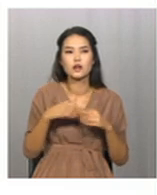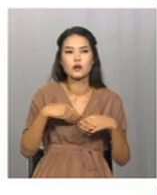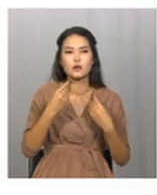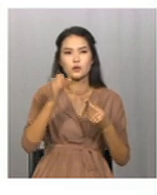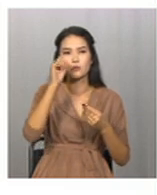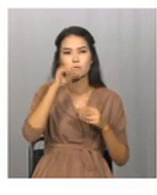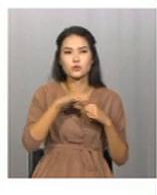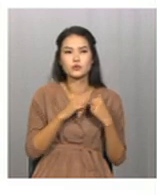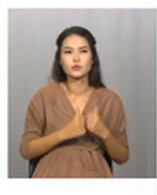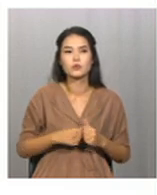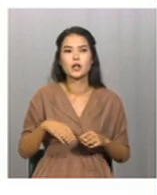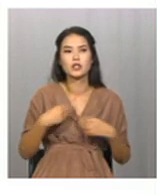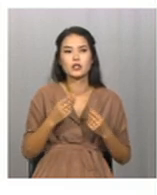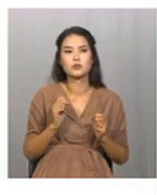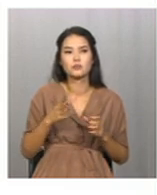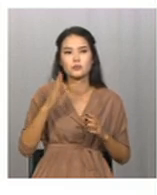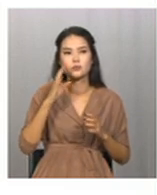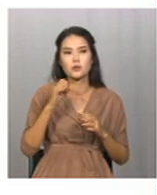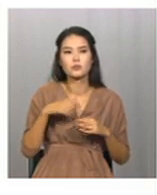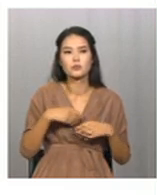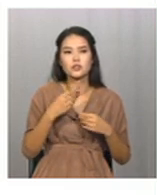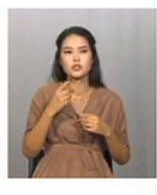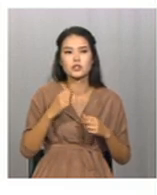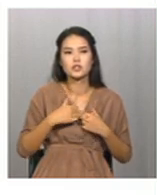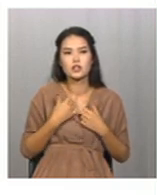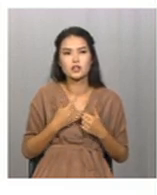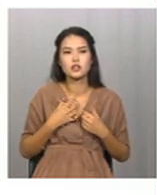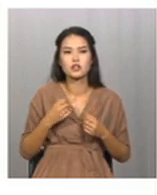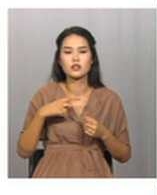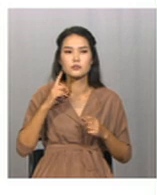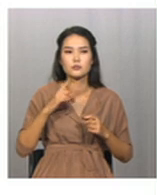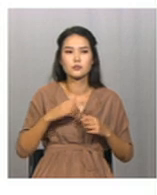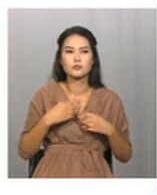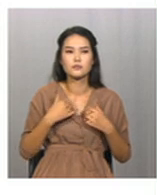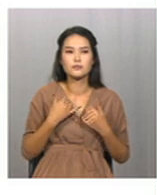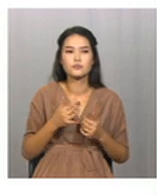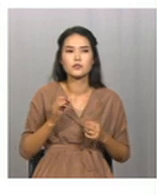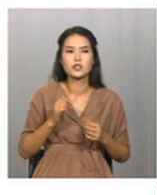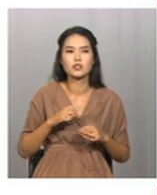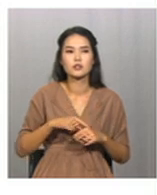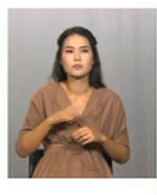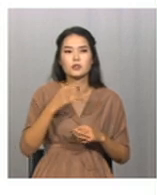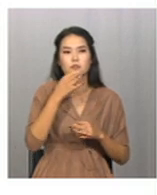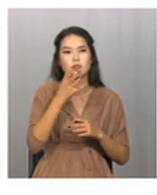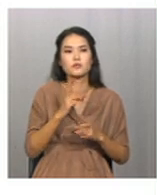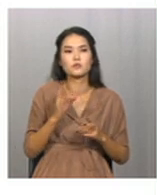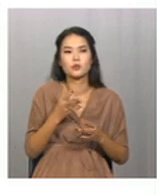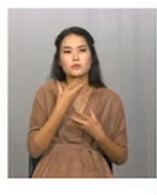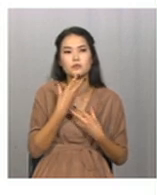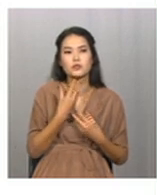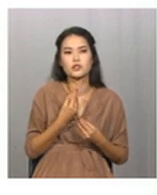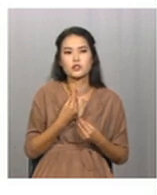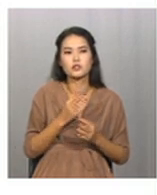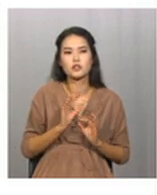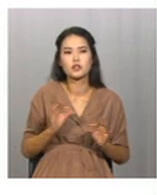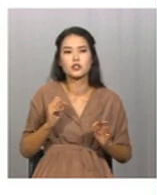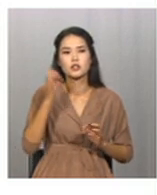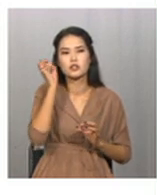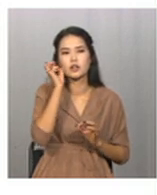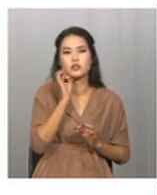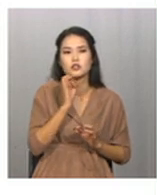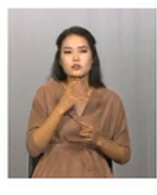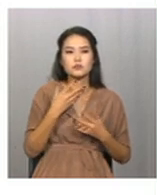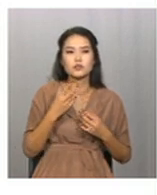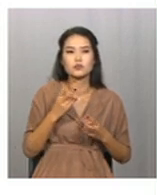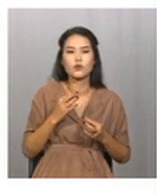Божьего любви. Дай Бог познать страдания благодать, и трепет безответный, но прекрасный, и сладость